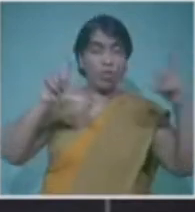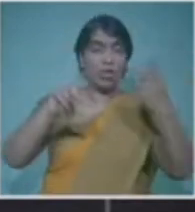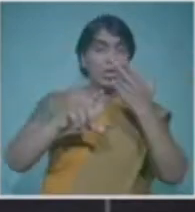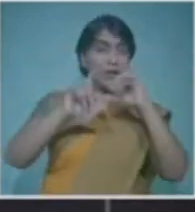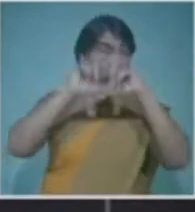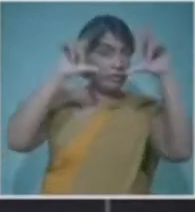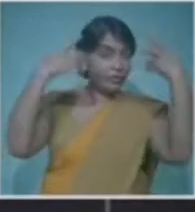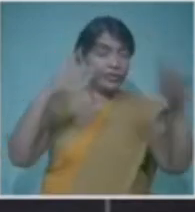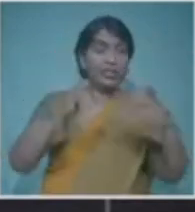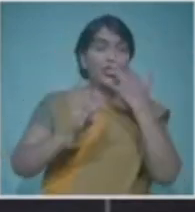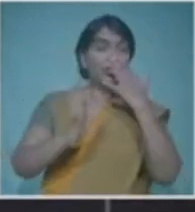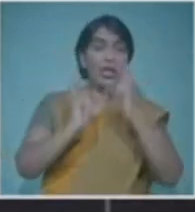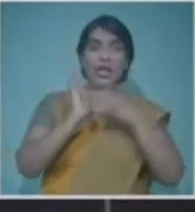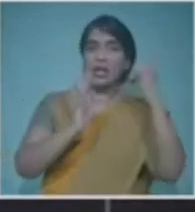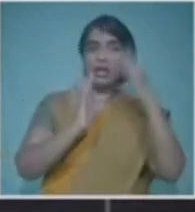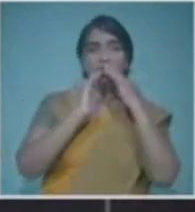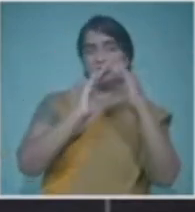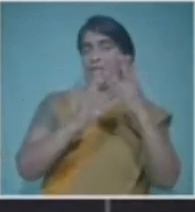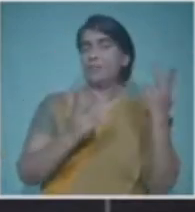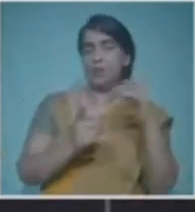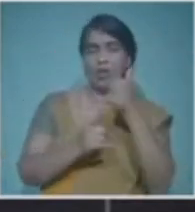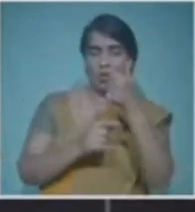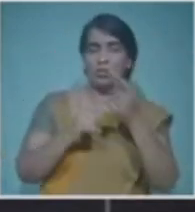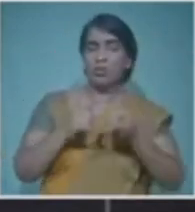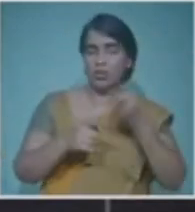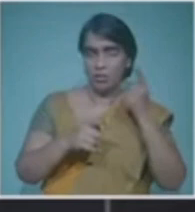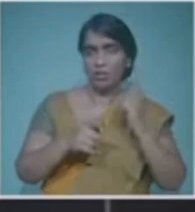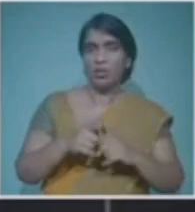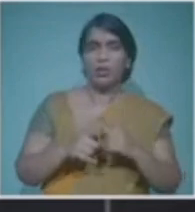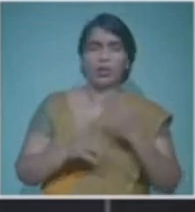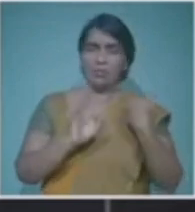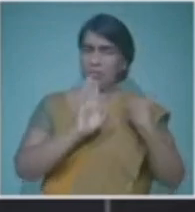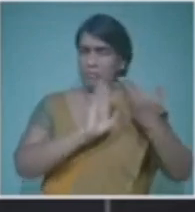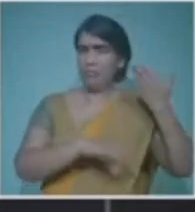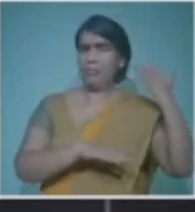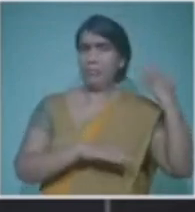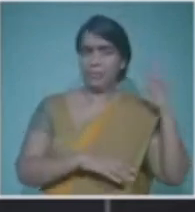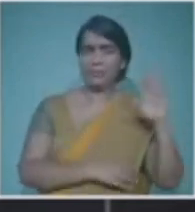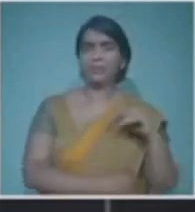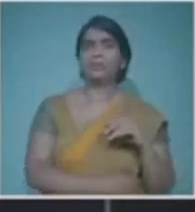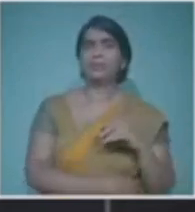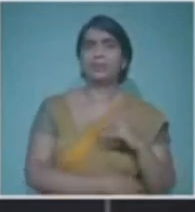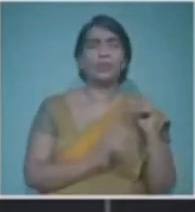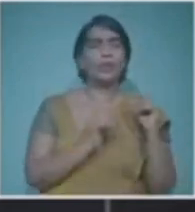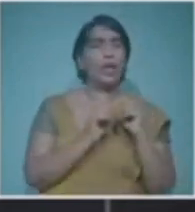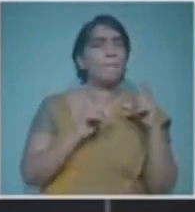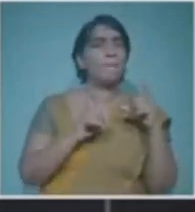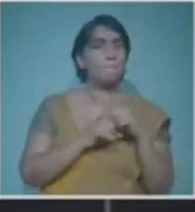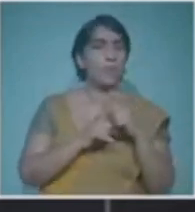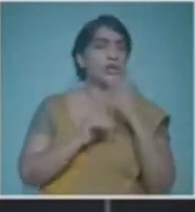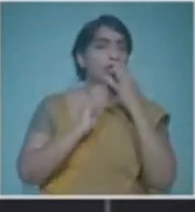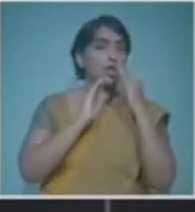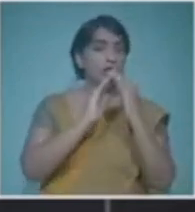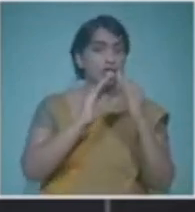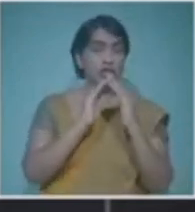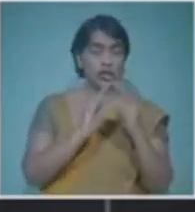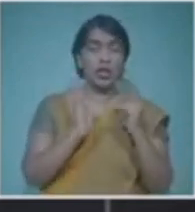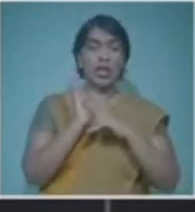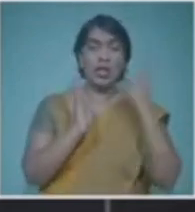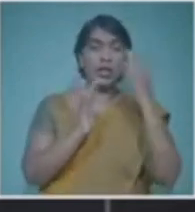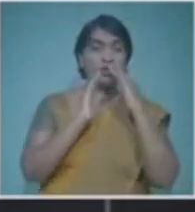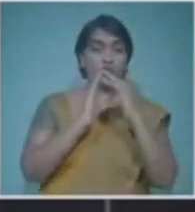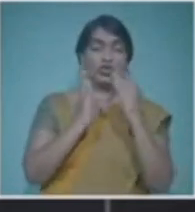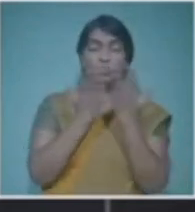ජාතික වෙන්නේ නැහැ. මම ඔබතුමාට හොඳ උදාහරණයක් කියන්නම් එක්තරා වකවානුවක බදුල්ල දිස්ත්‍රික්කයේ පාසල් 28ක් ජාතික පාසල්